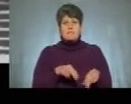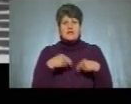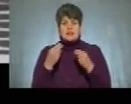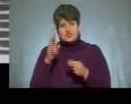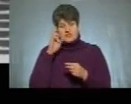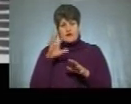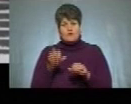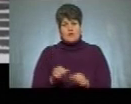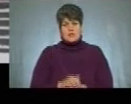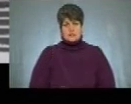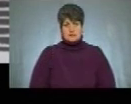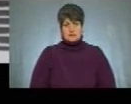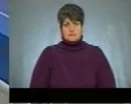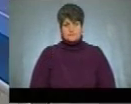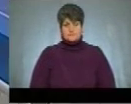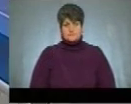Бодак, новини.